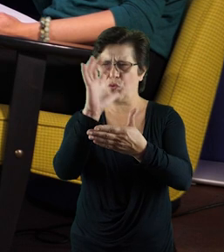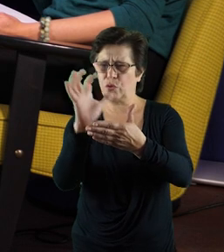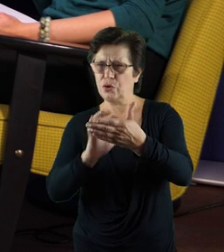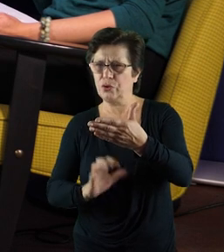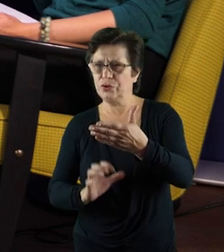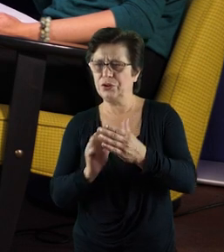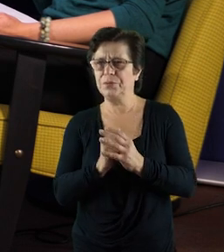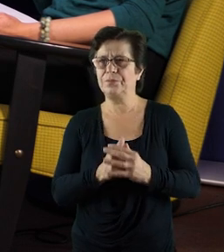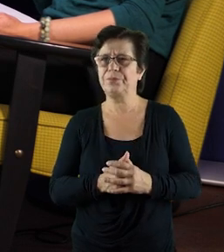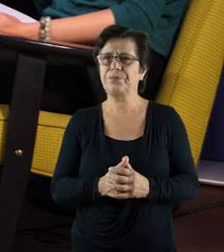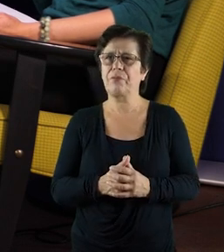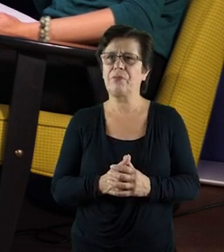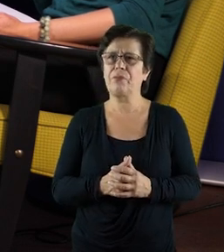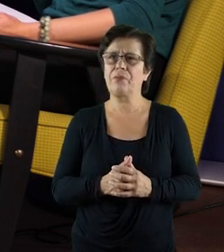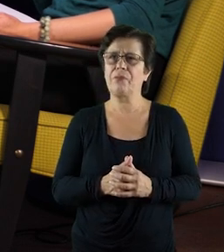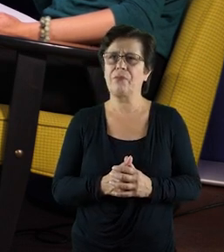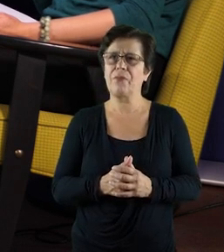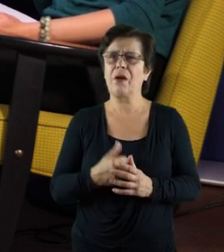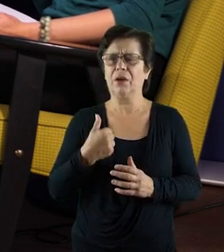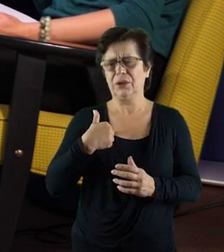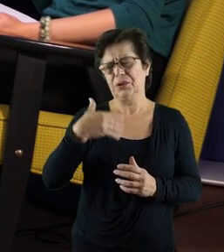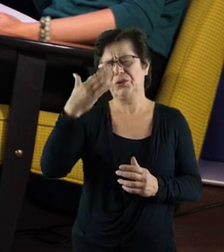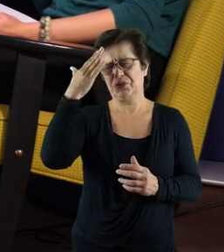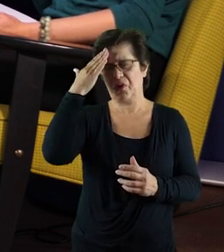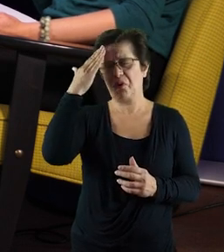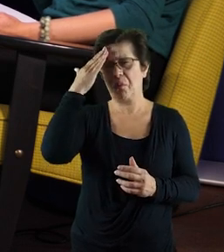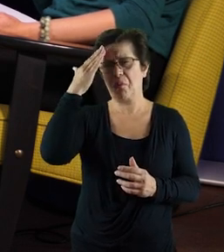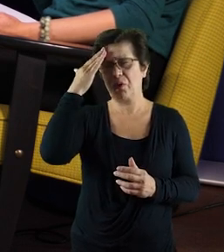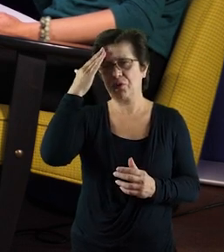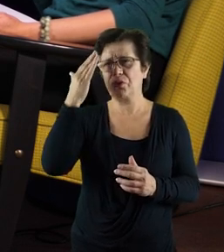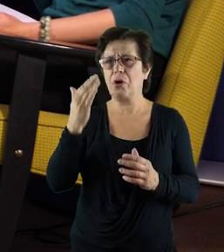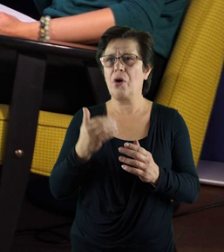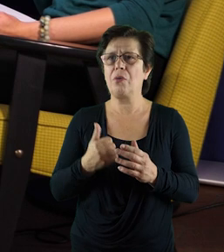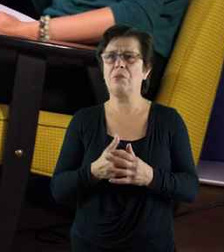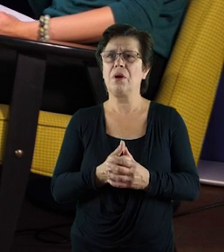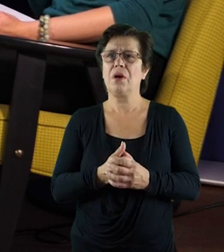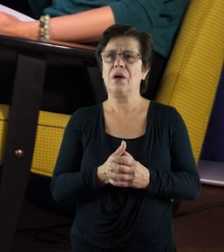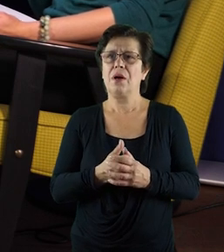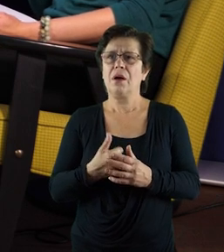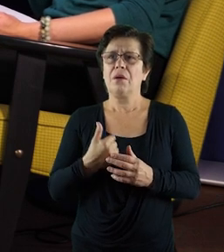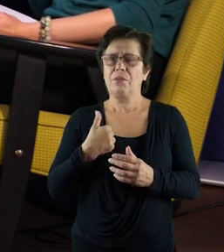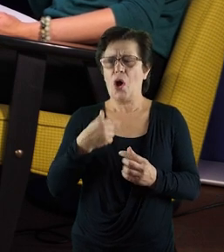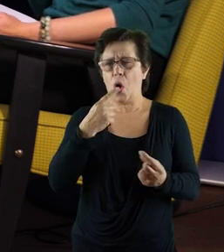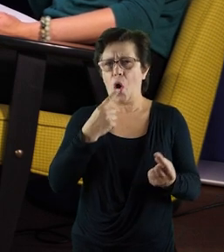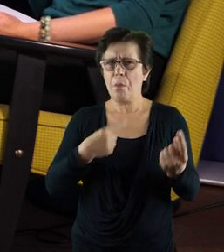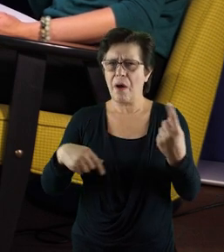został przywołany i z pełną świadomością i konsekwencją, dlatego że cały czas tutaj